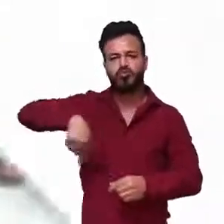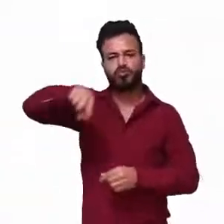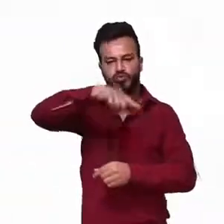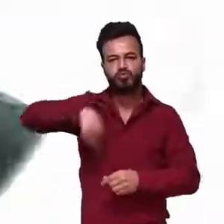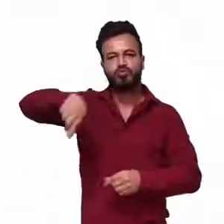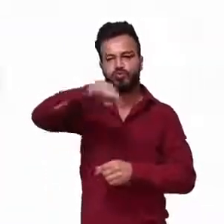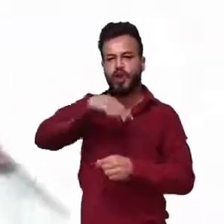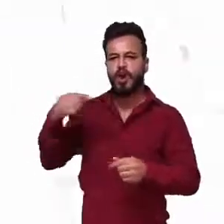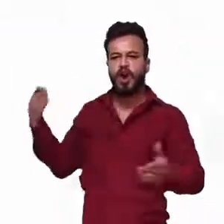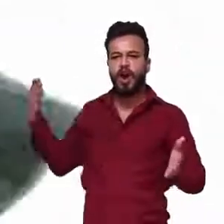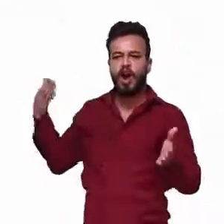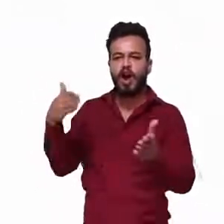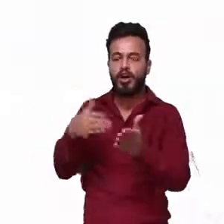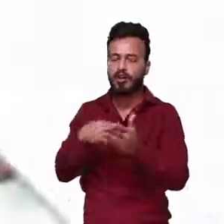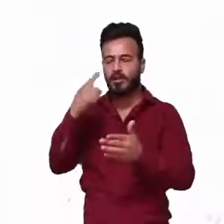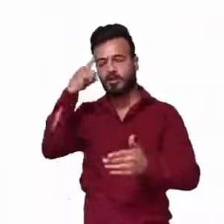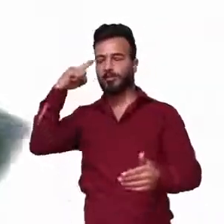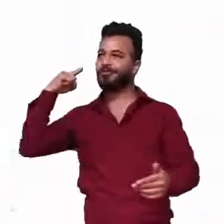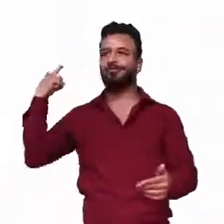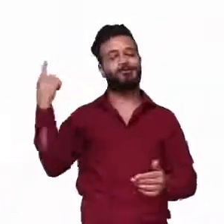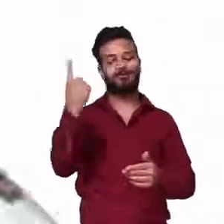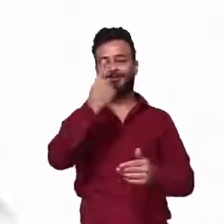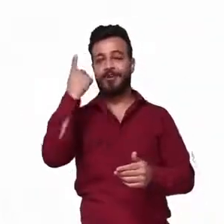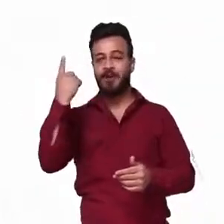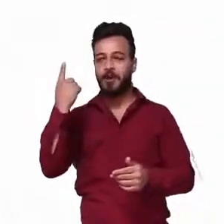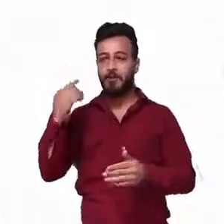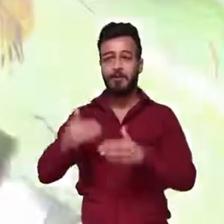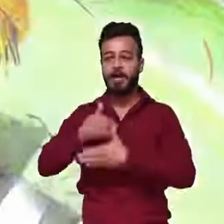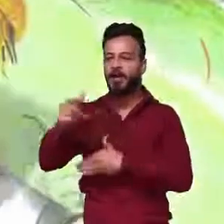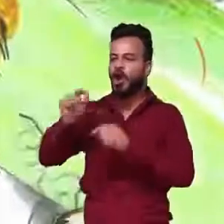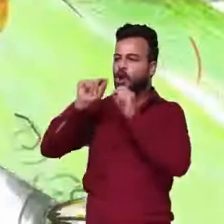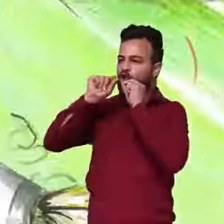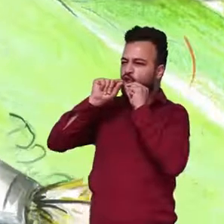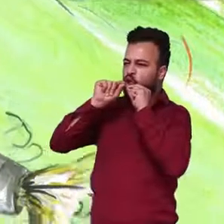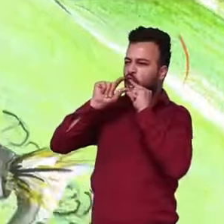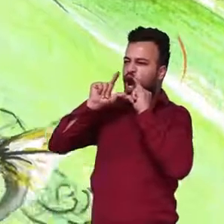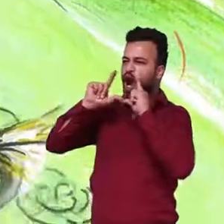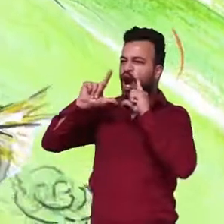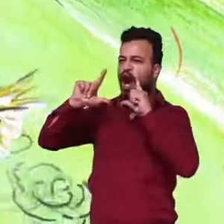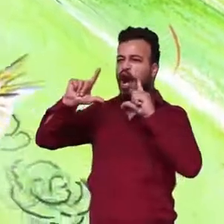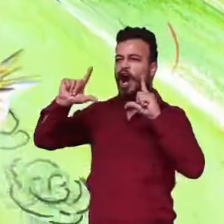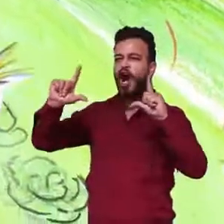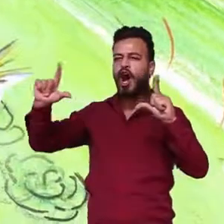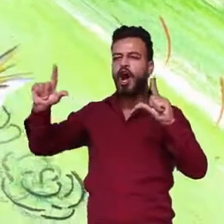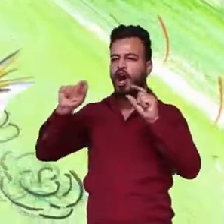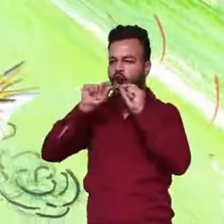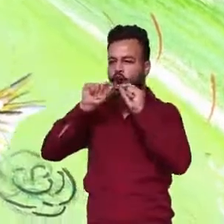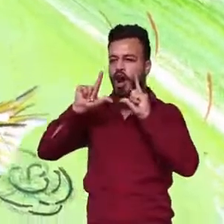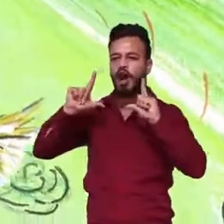دار حتى شعر بالدوار، ثم صرخ بأعلى صوته الخشن.